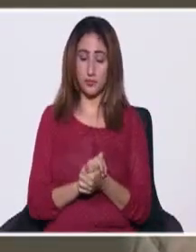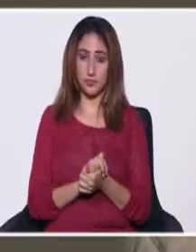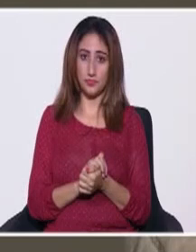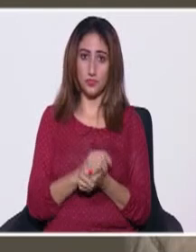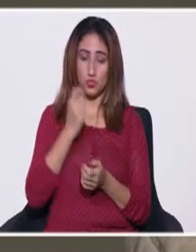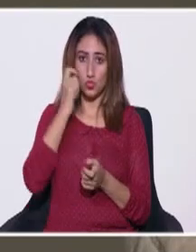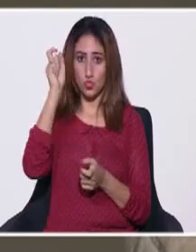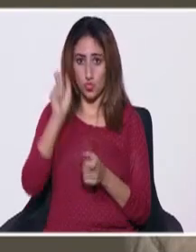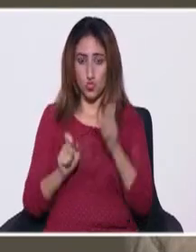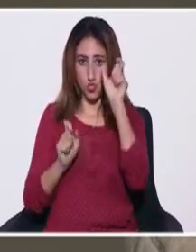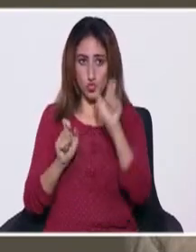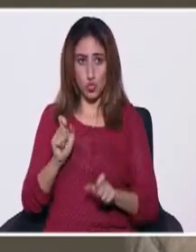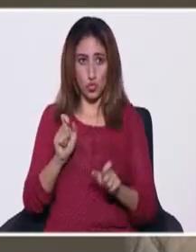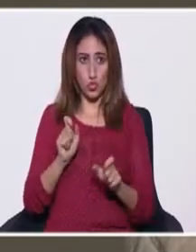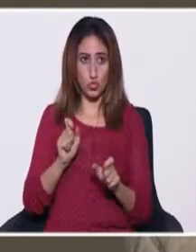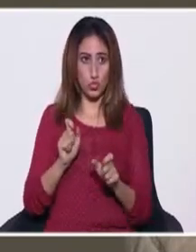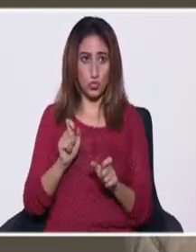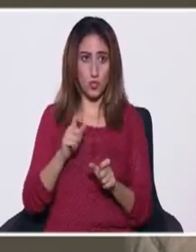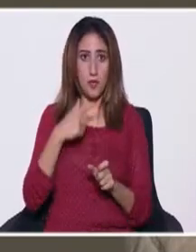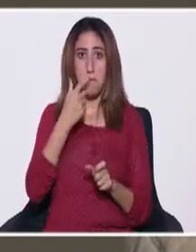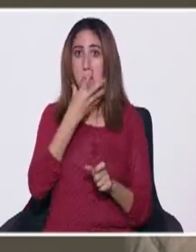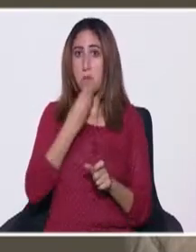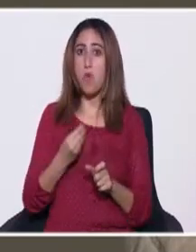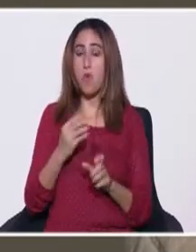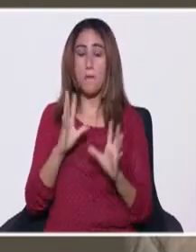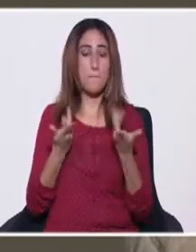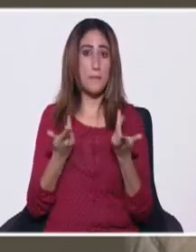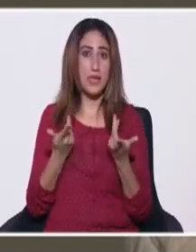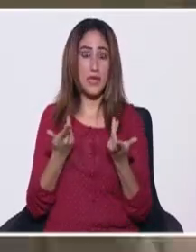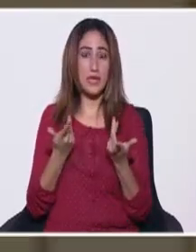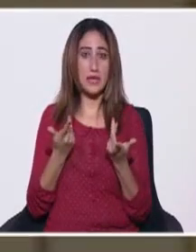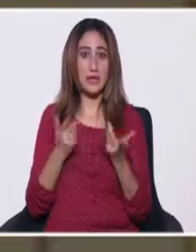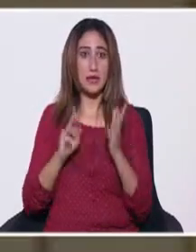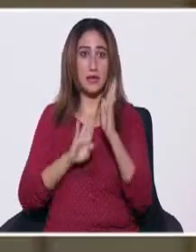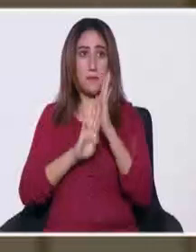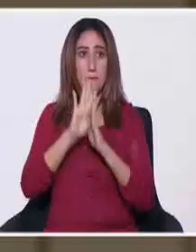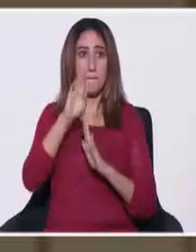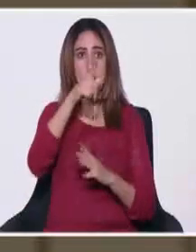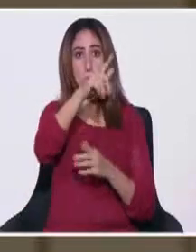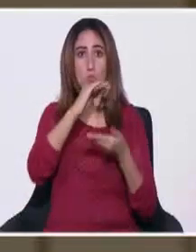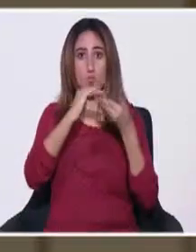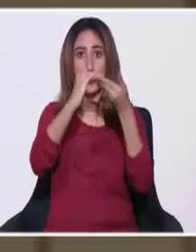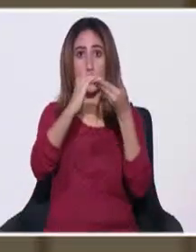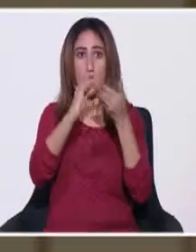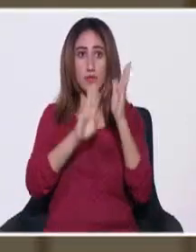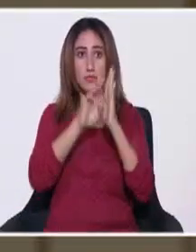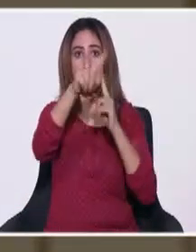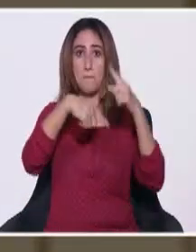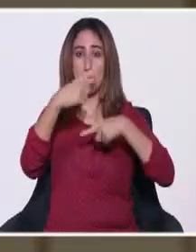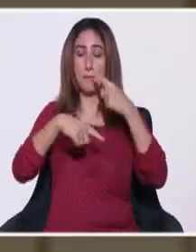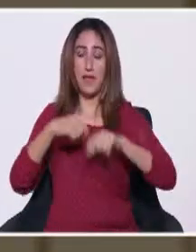أي الأشخاص اللي يرجع إليهم الفضل في وصول دكتورة رشا في مسيرتها